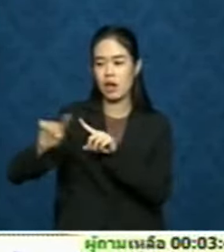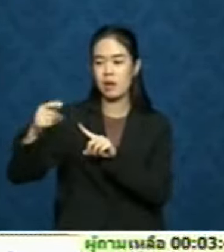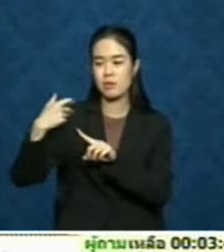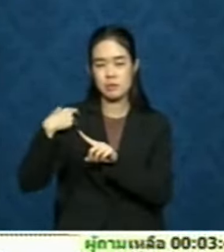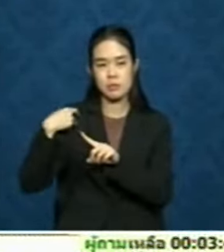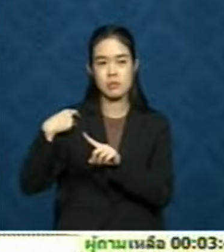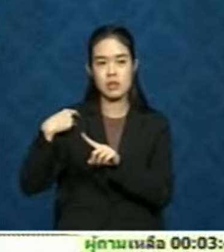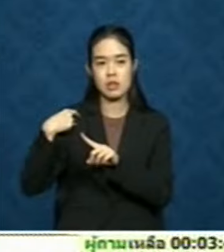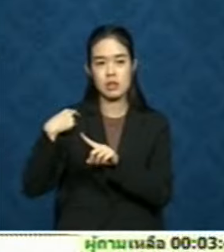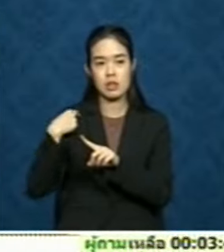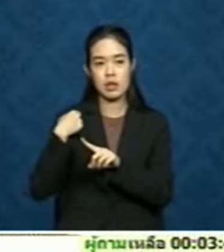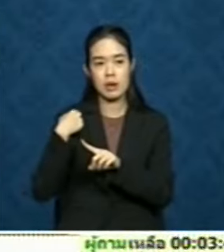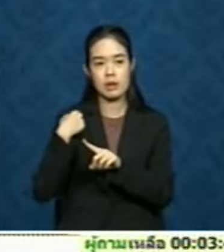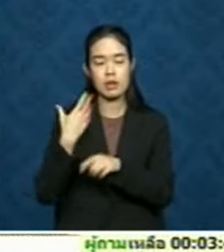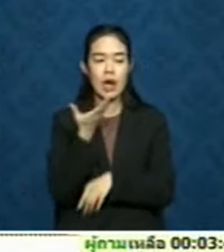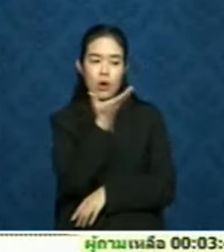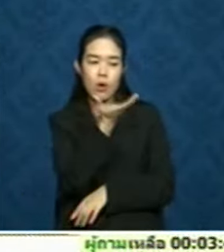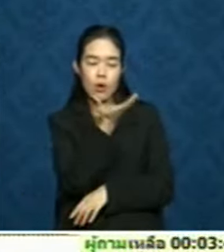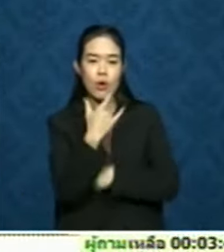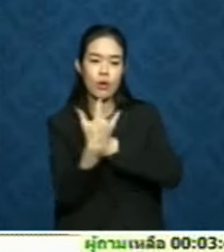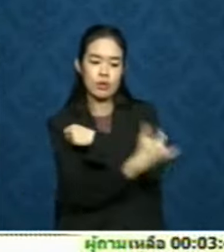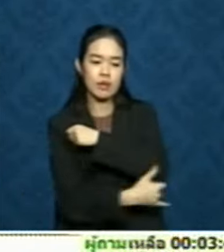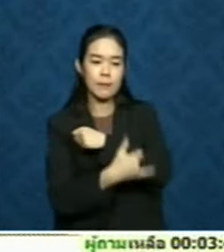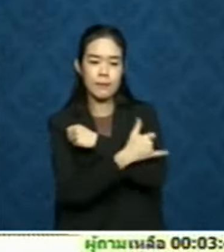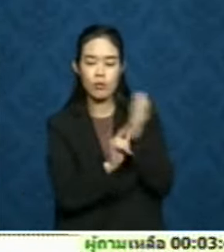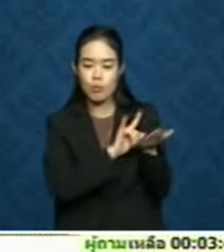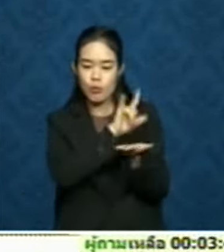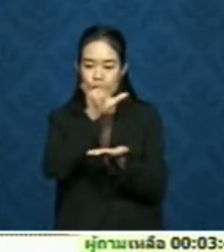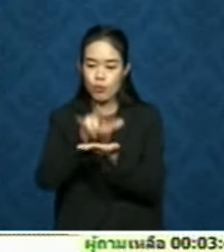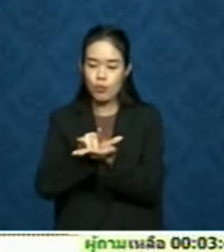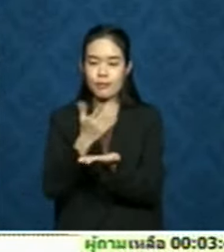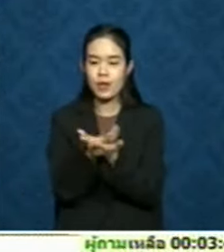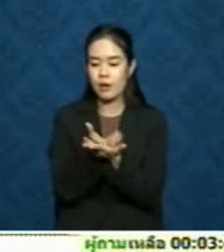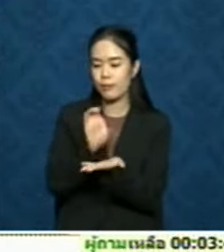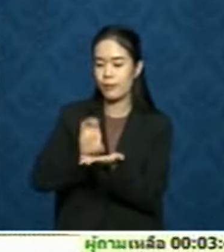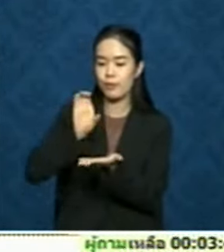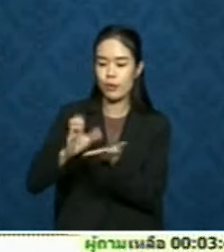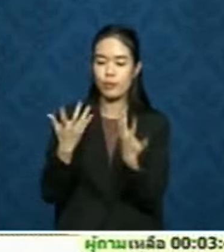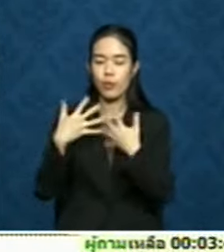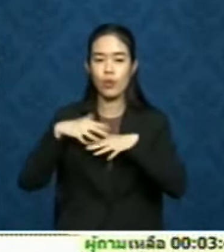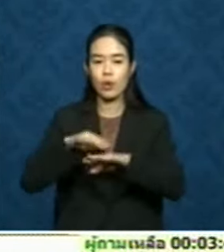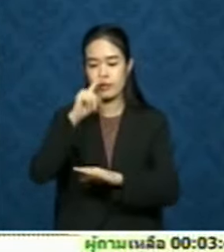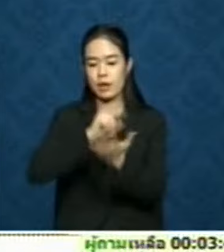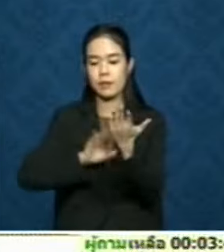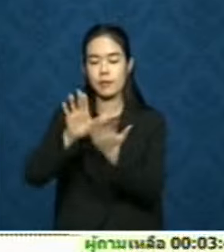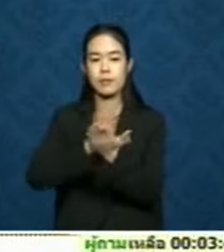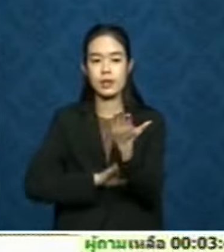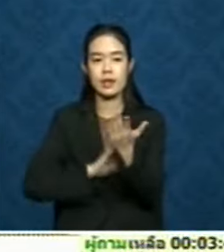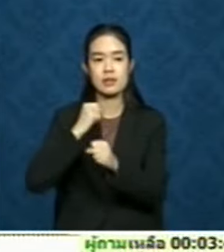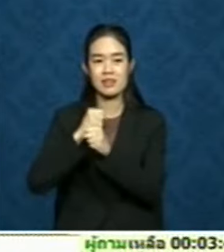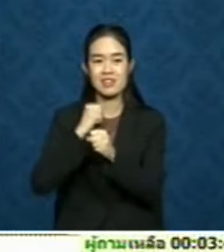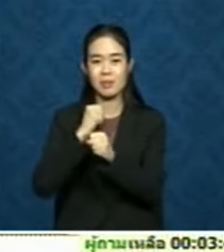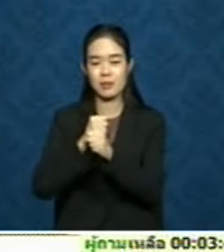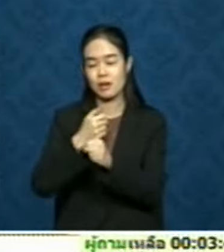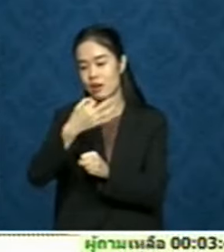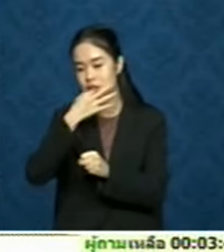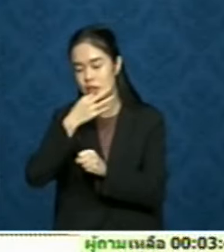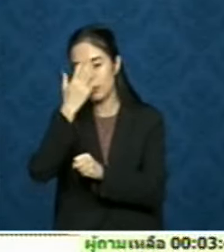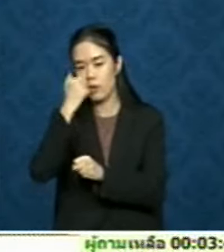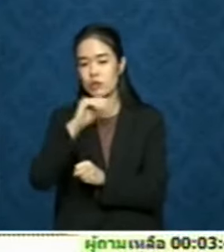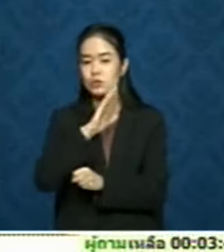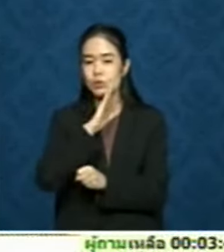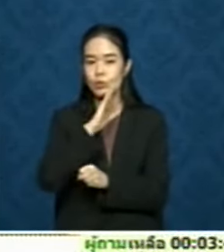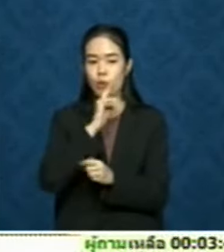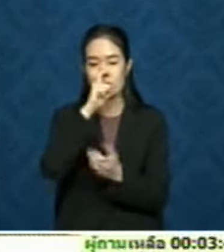ไปดึงดูดให้เข้ามาลงทุนถ้าเกิดไม่มีสถาบันนี้สองสถาบันนี้เนี่ยบัณฑิตของเราก็จะไม่ตรงกับสายงานที่มี